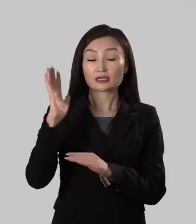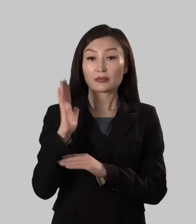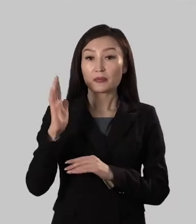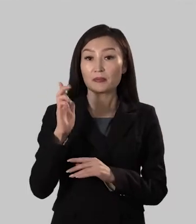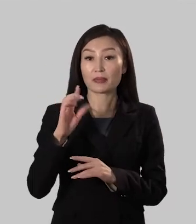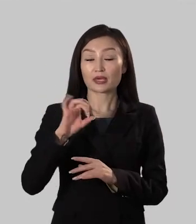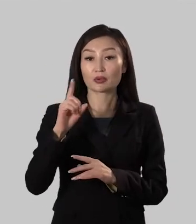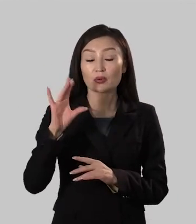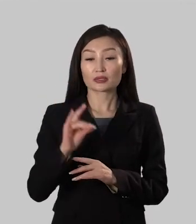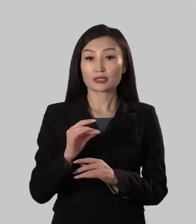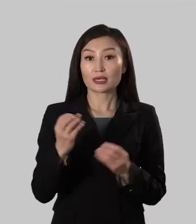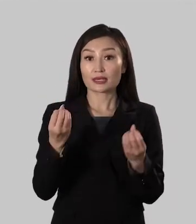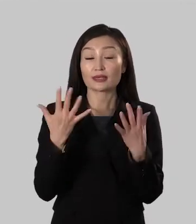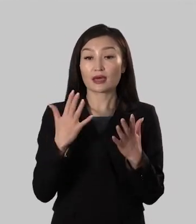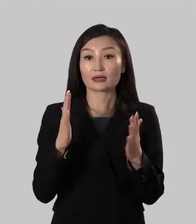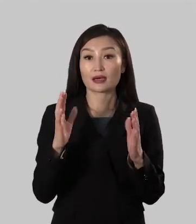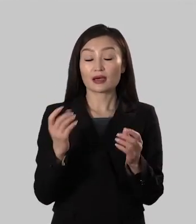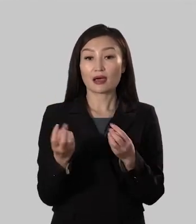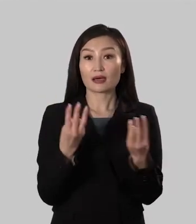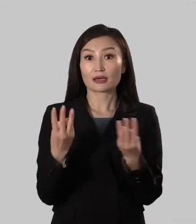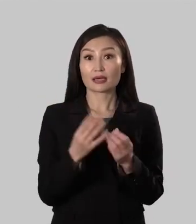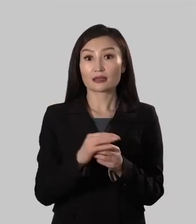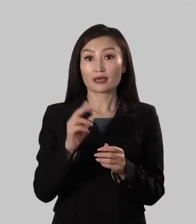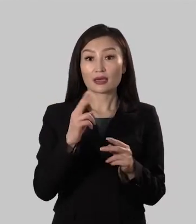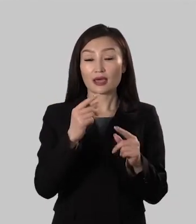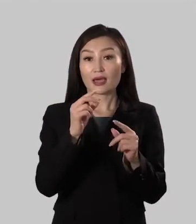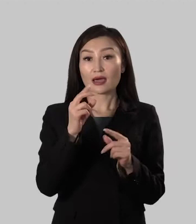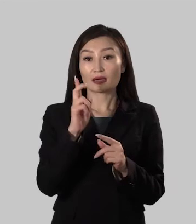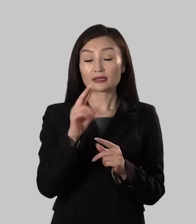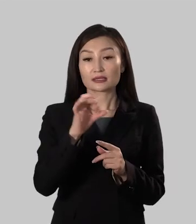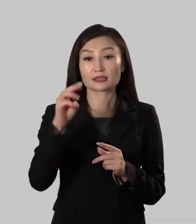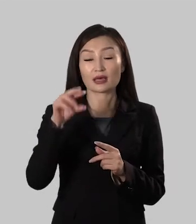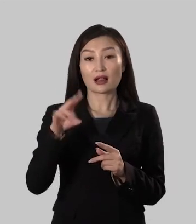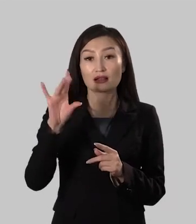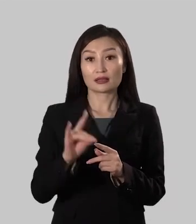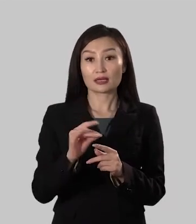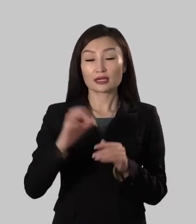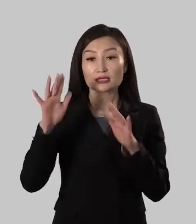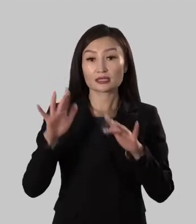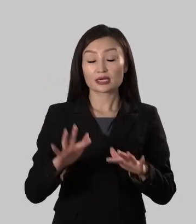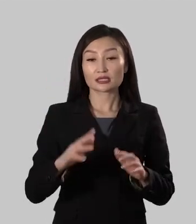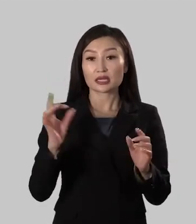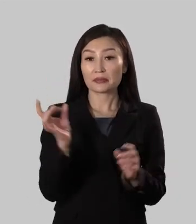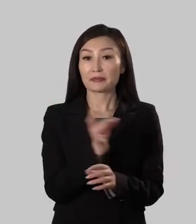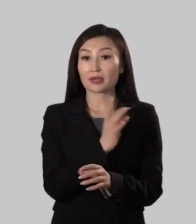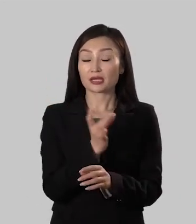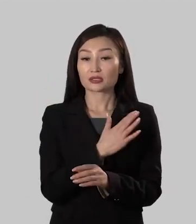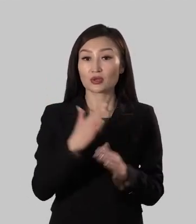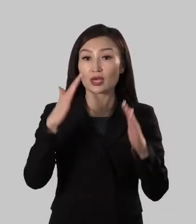И ярко горят кристаллики снега на ветвях деревьев. Сияют снежной белизной стены